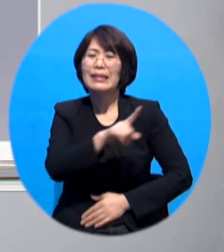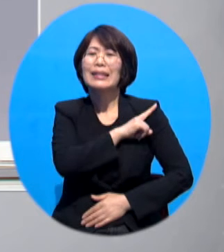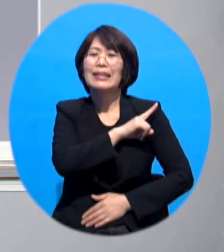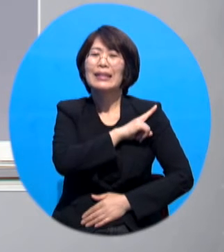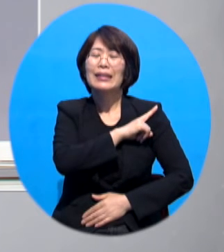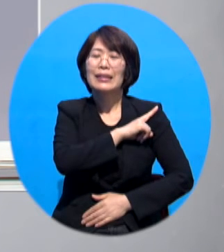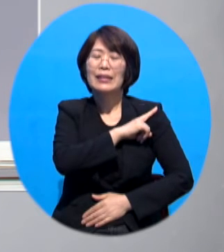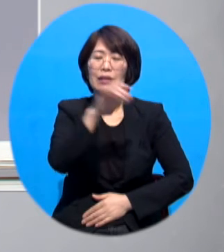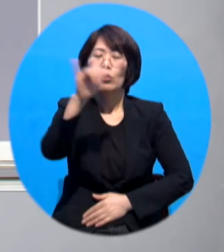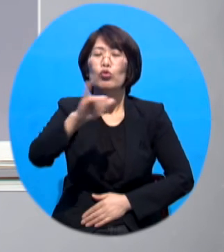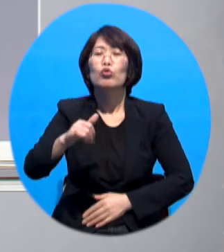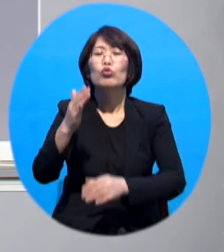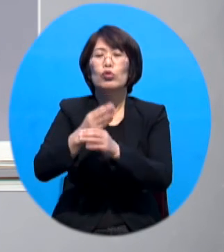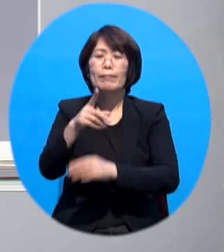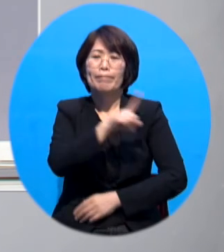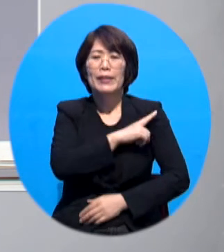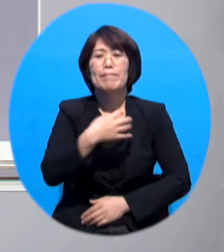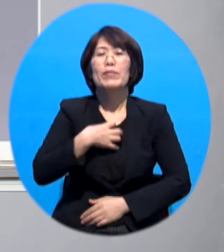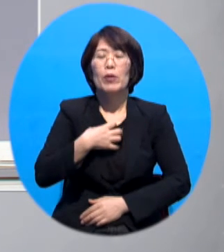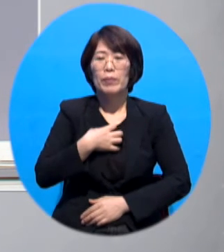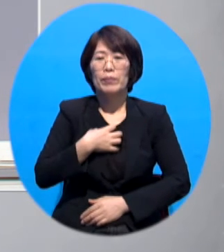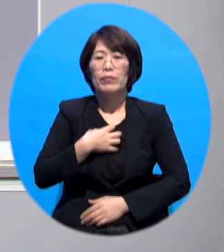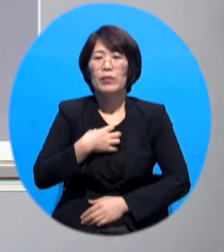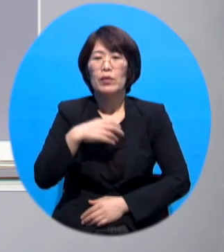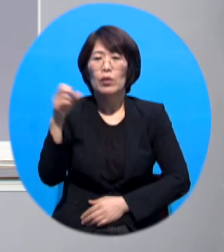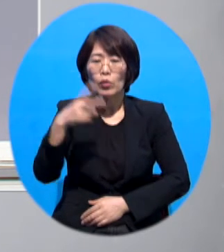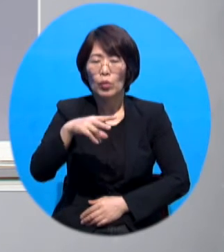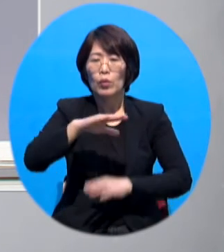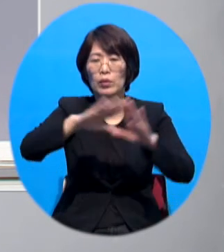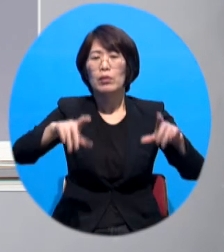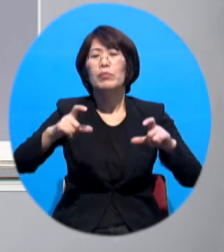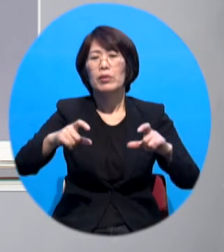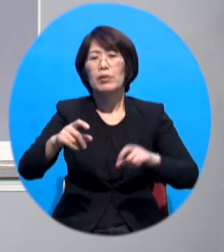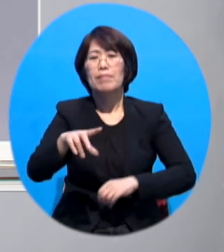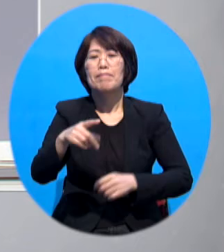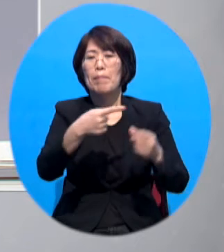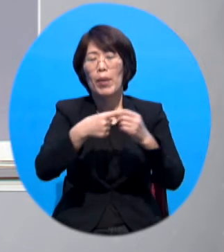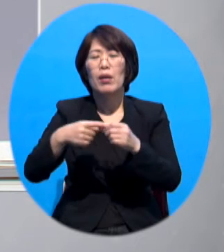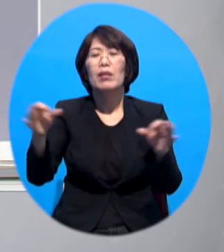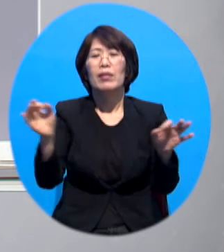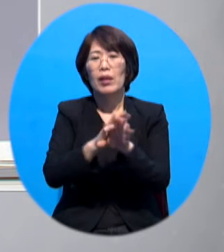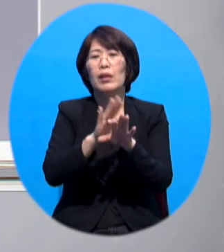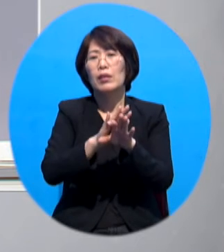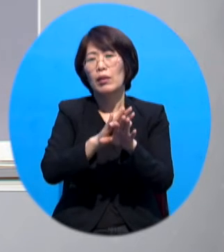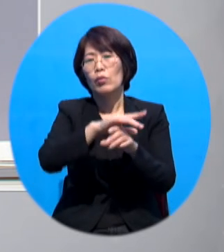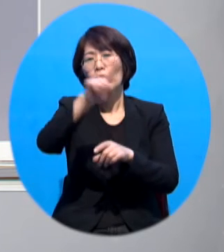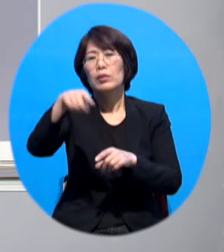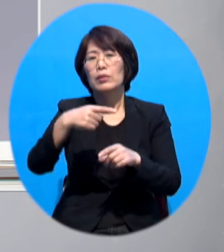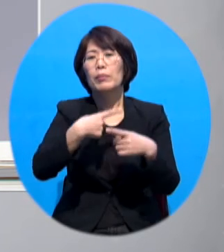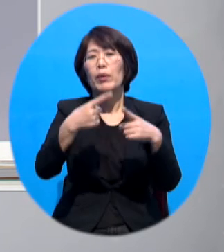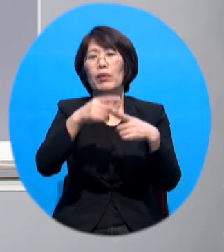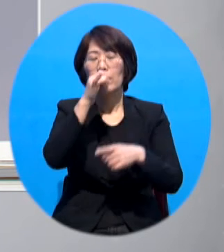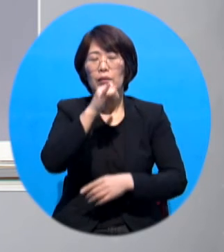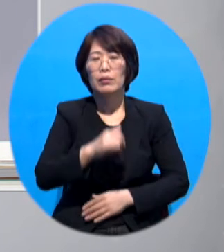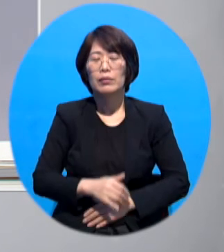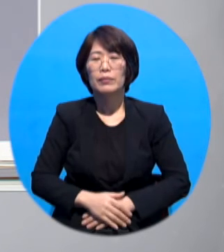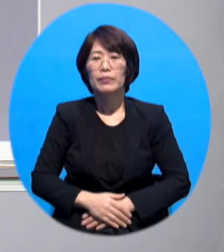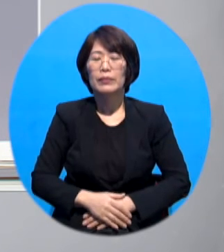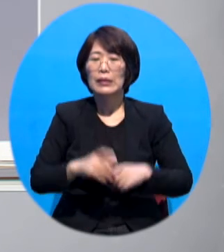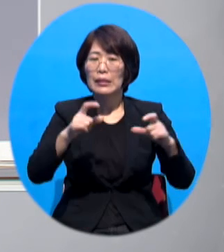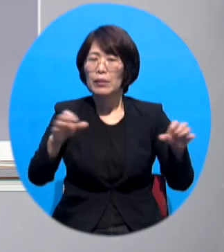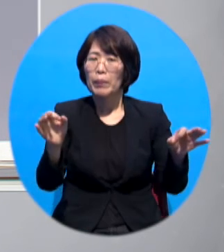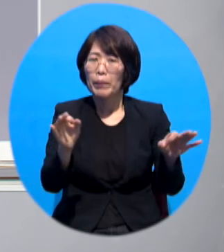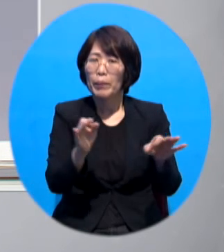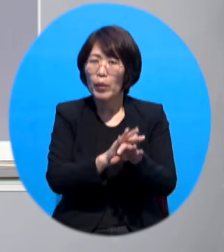귀 게이고 전남이 또 가장 먼저 사라질 도로 이렇게 에 선정되기도 했습니다 지역